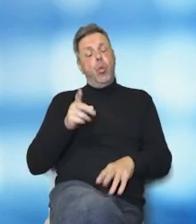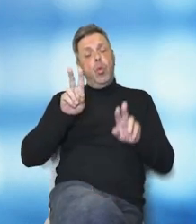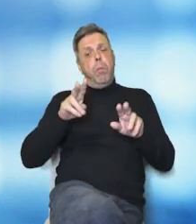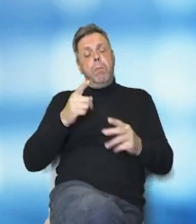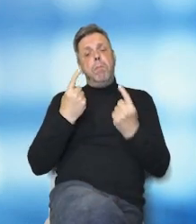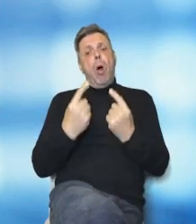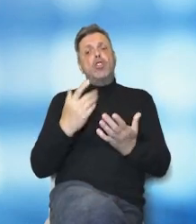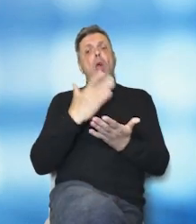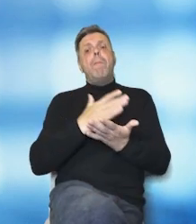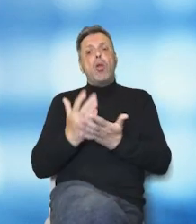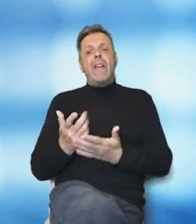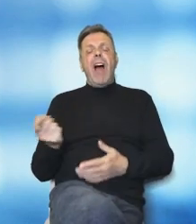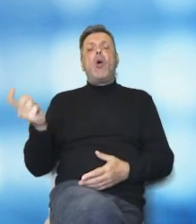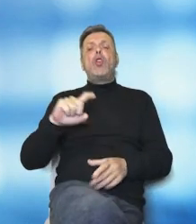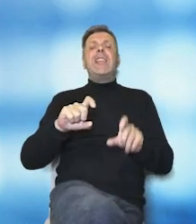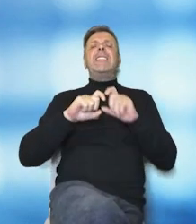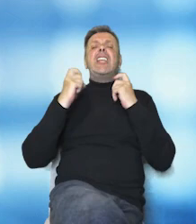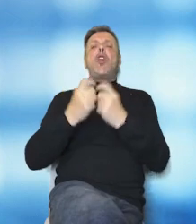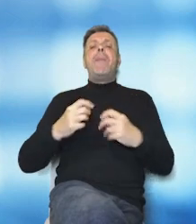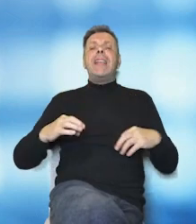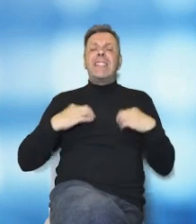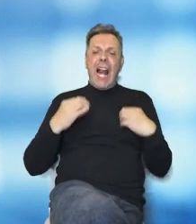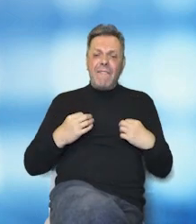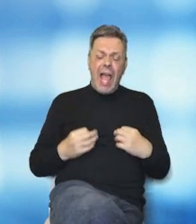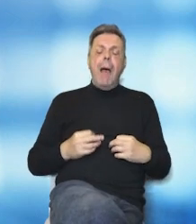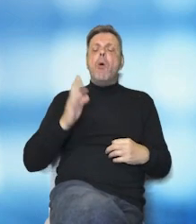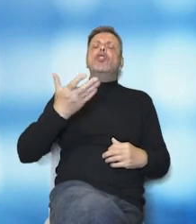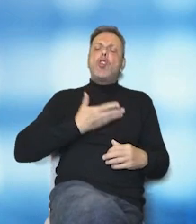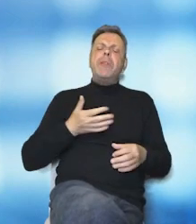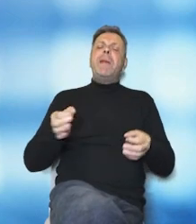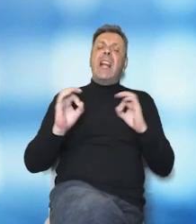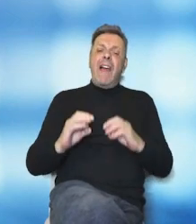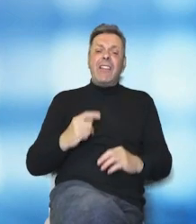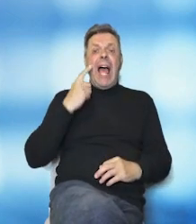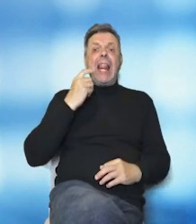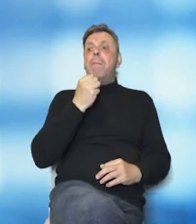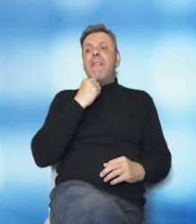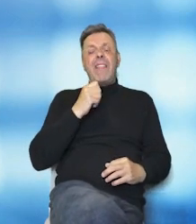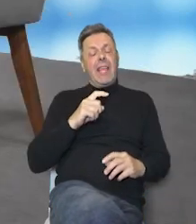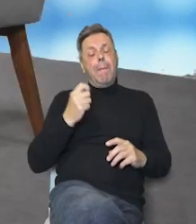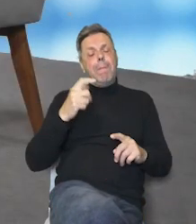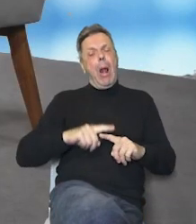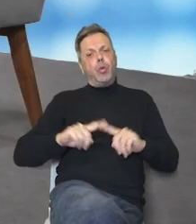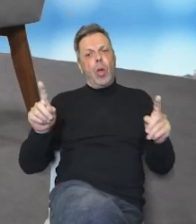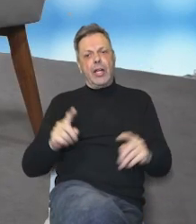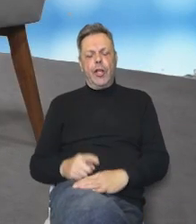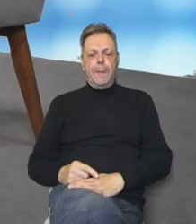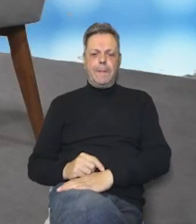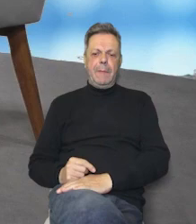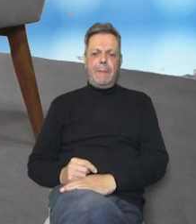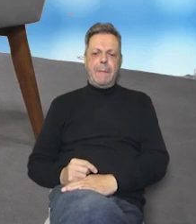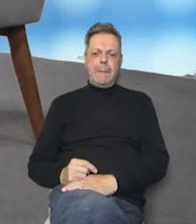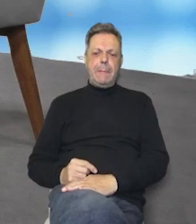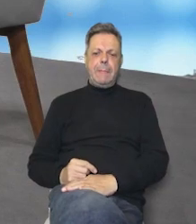Ako dolazite iz doma zdravlja, možete dobiti specijalizaciju. Ako dolazite iz privatne ustanove, to je ipak malo drugačiji odnos. Nije li tako?